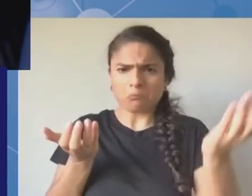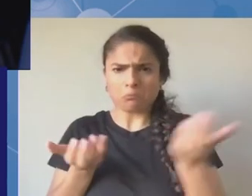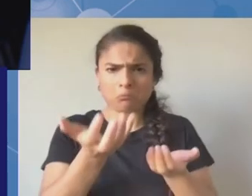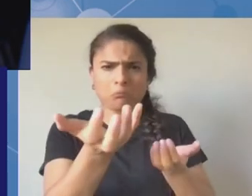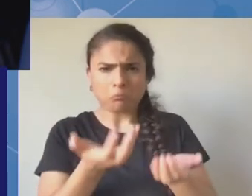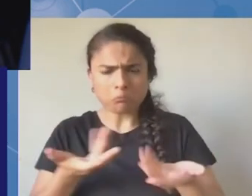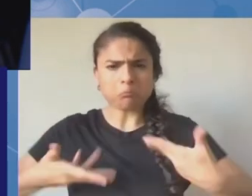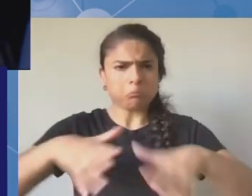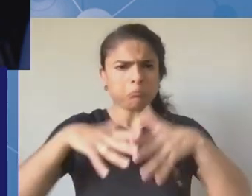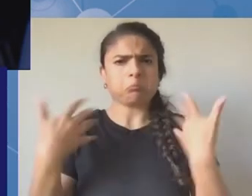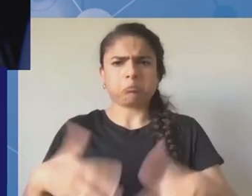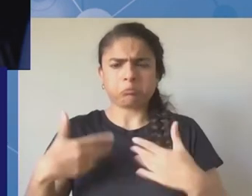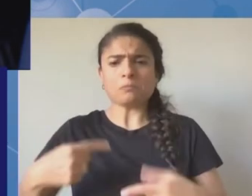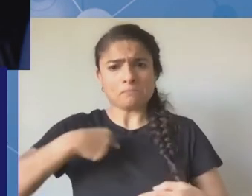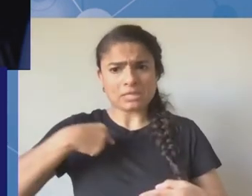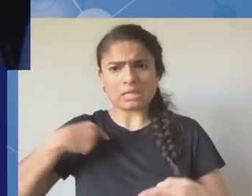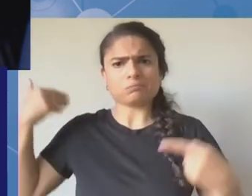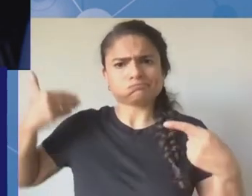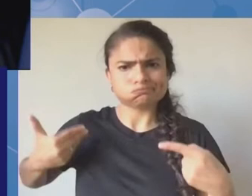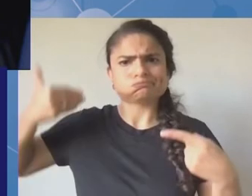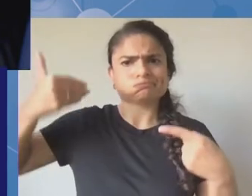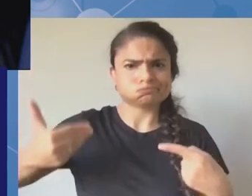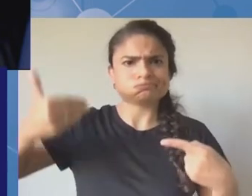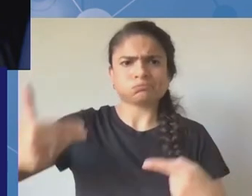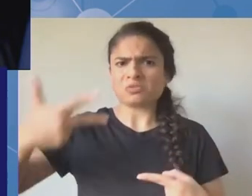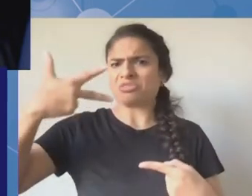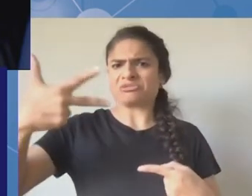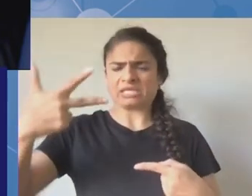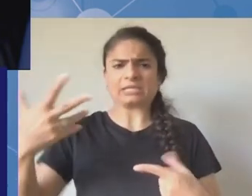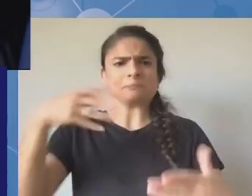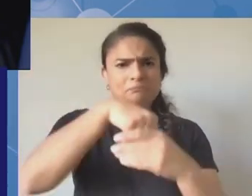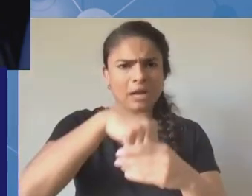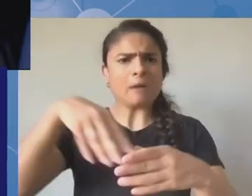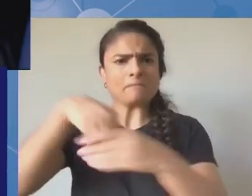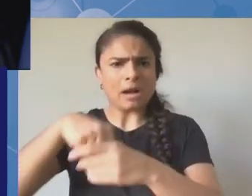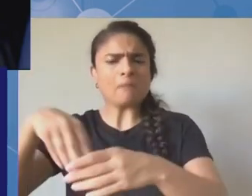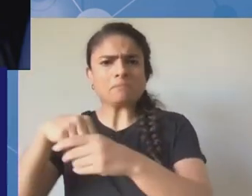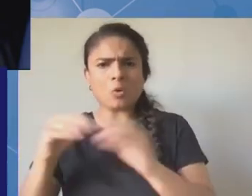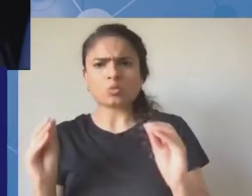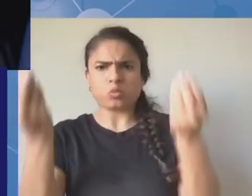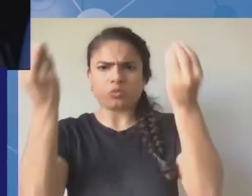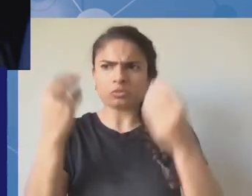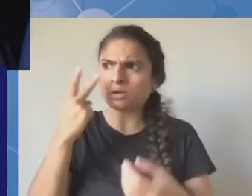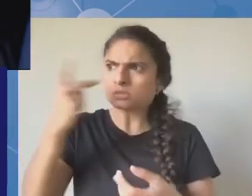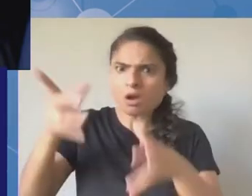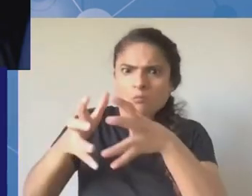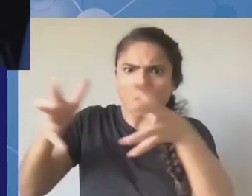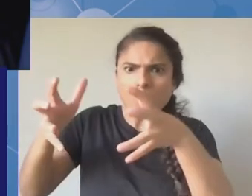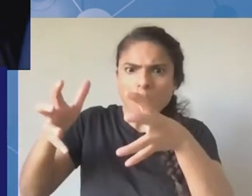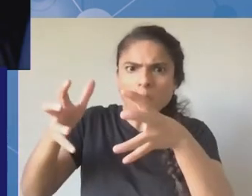تم الحديث عنه سابقا. نرى بأن هناك عدد أكبر من الشباب